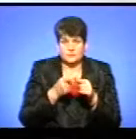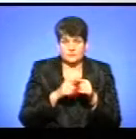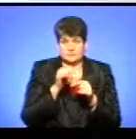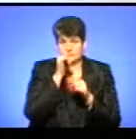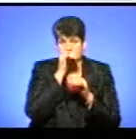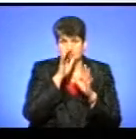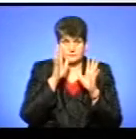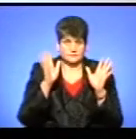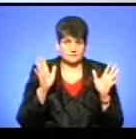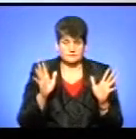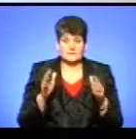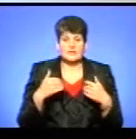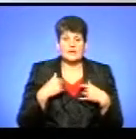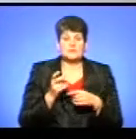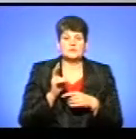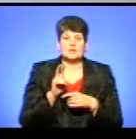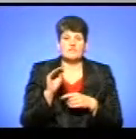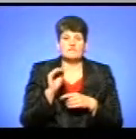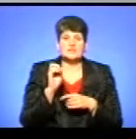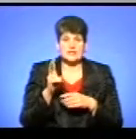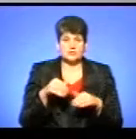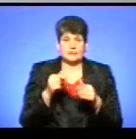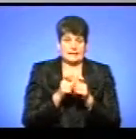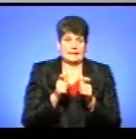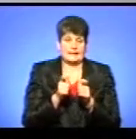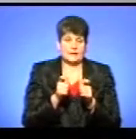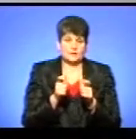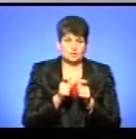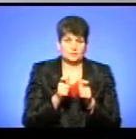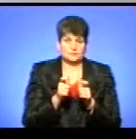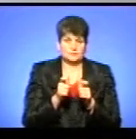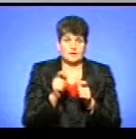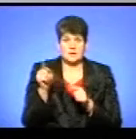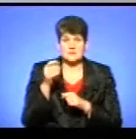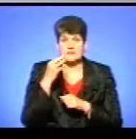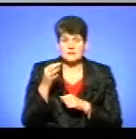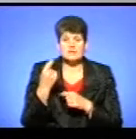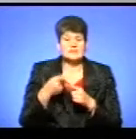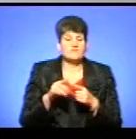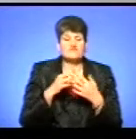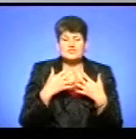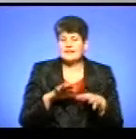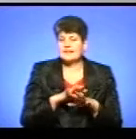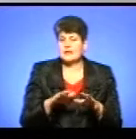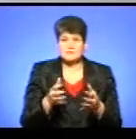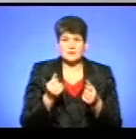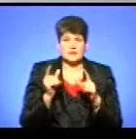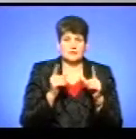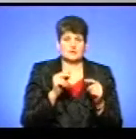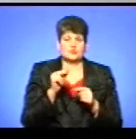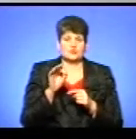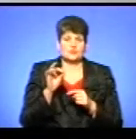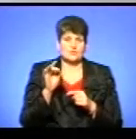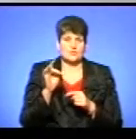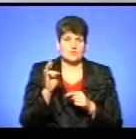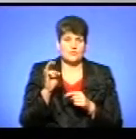Я звернулася в ЖЕК, щоб подати картку на картку, а там сказали, що вже це не приймають, їхати на Чорноволе. Тому тут